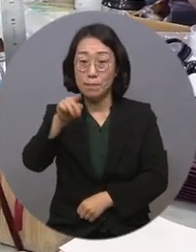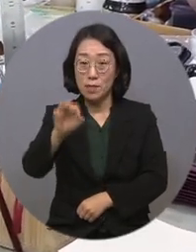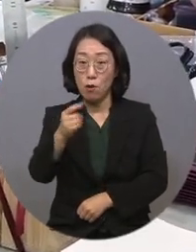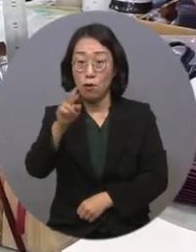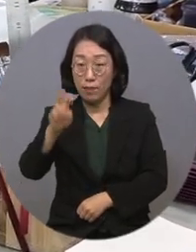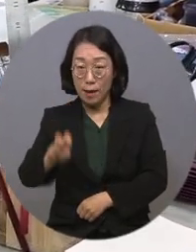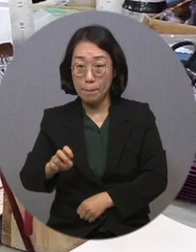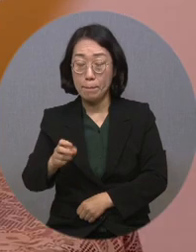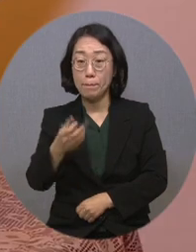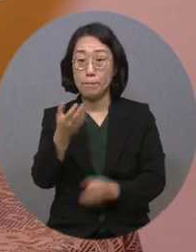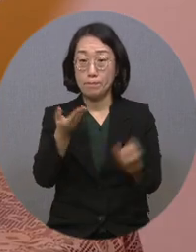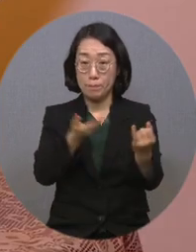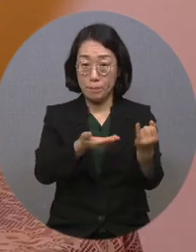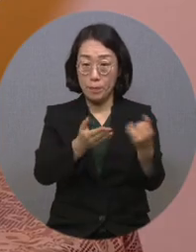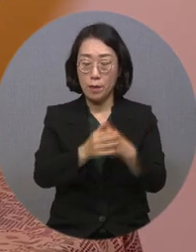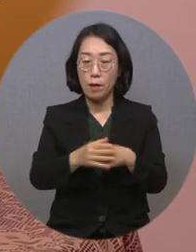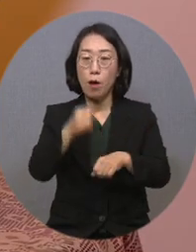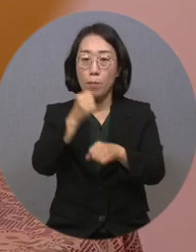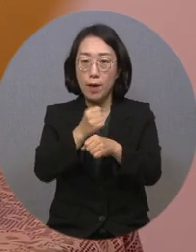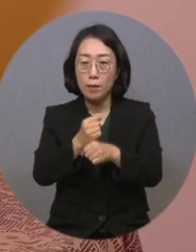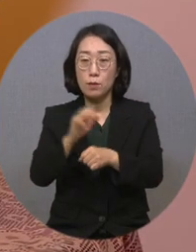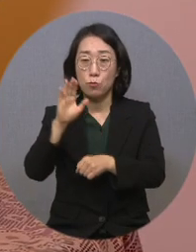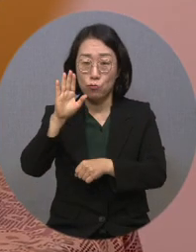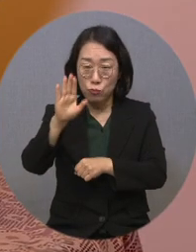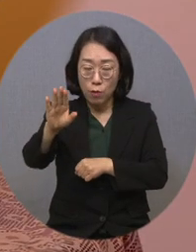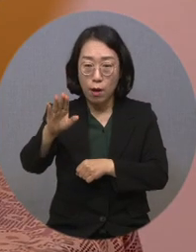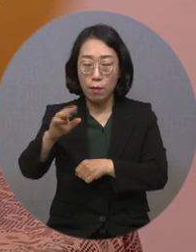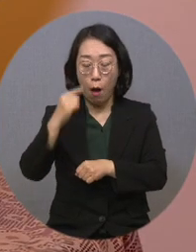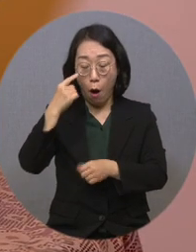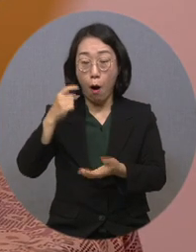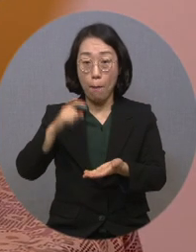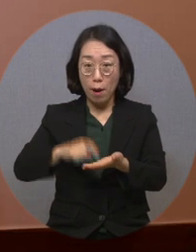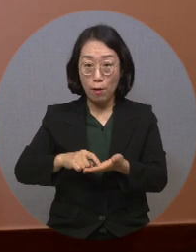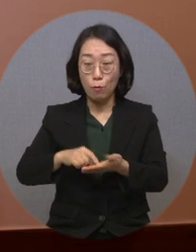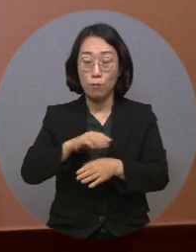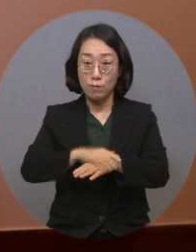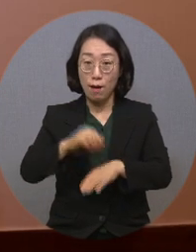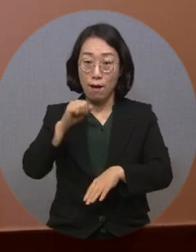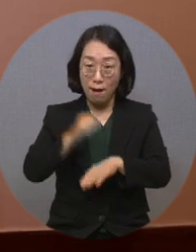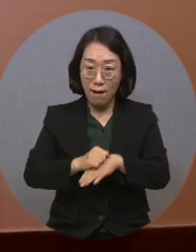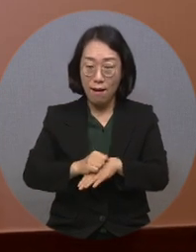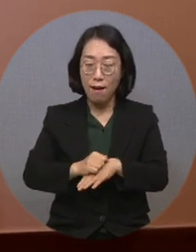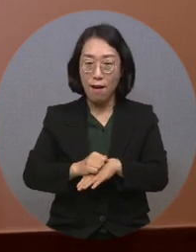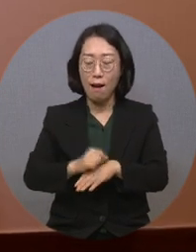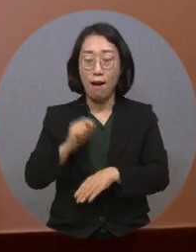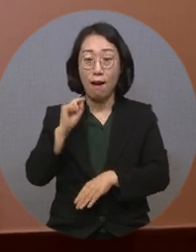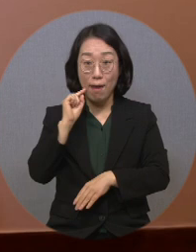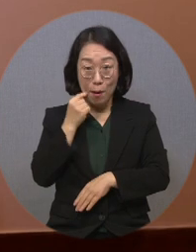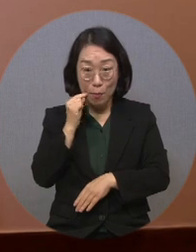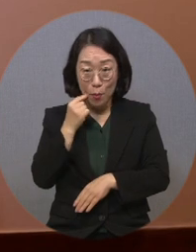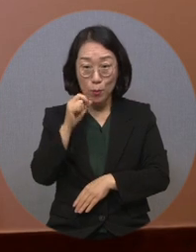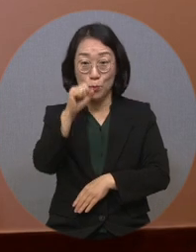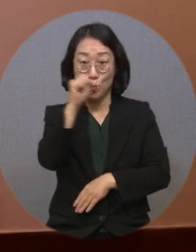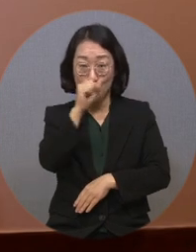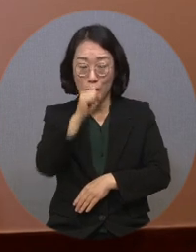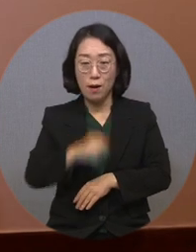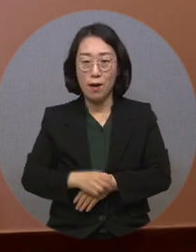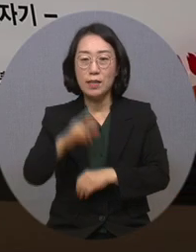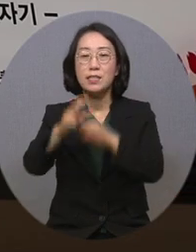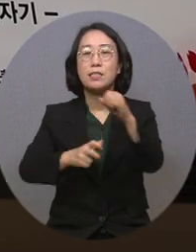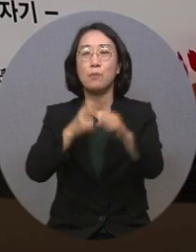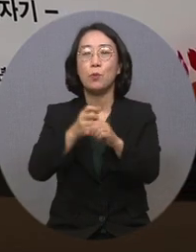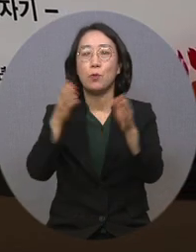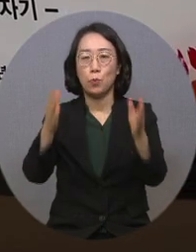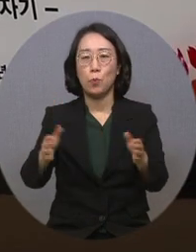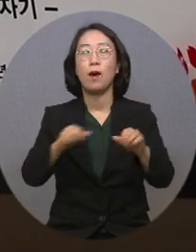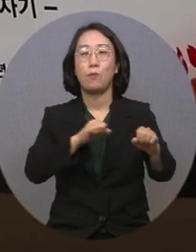작가는 가죽 공예를 접한 이후 자신만의 소질을 발견하고 그 매력에 빠져 지난 25년 동안 가죽 공예